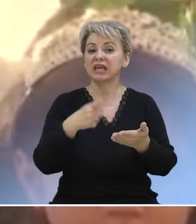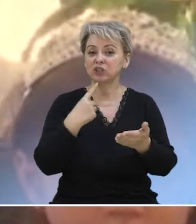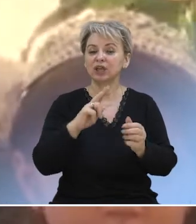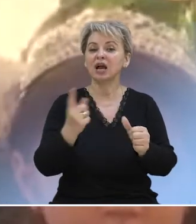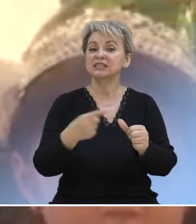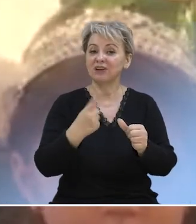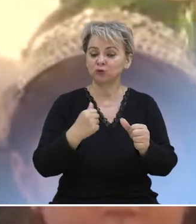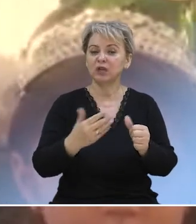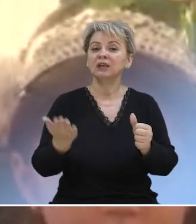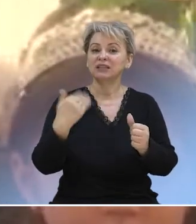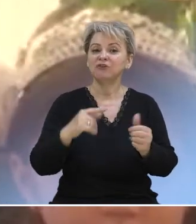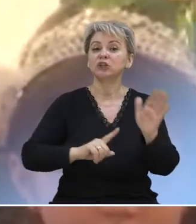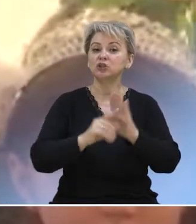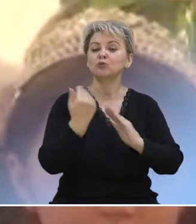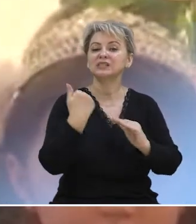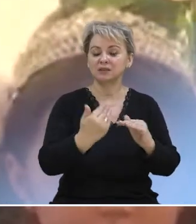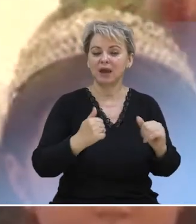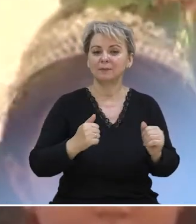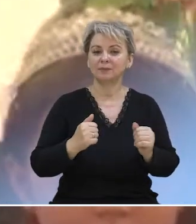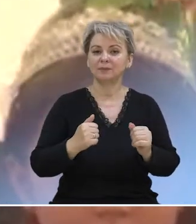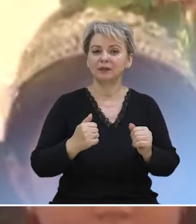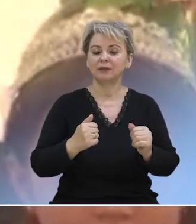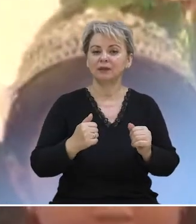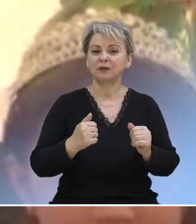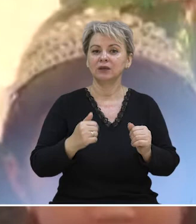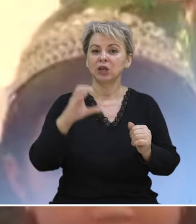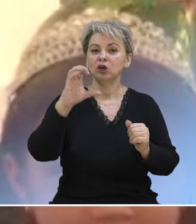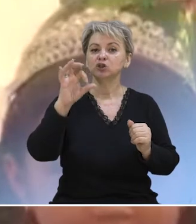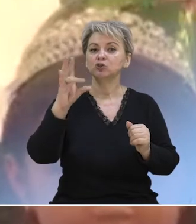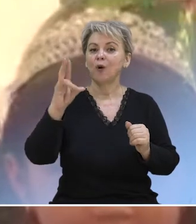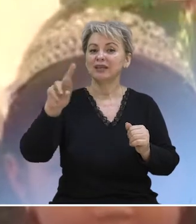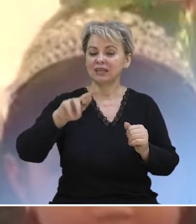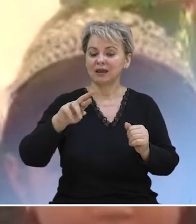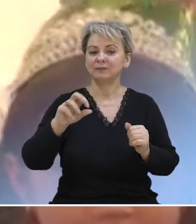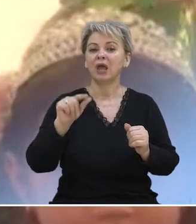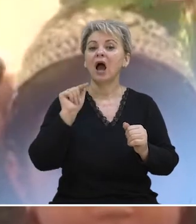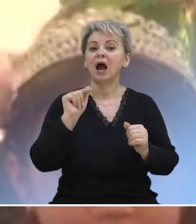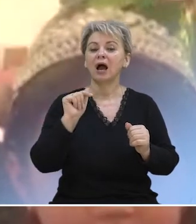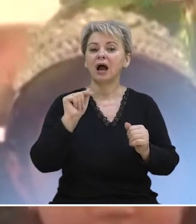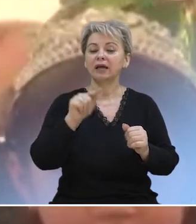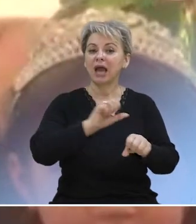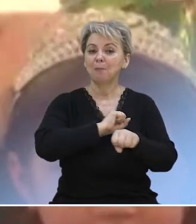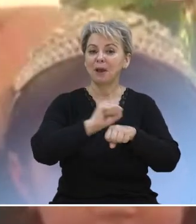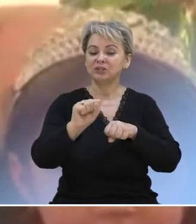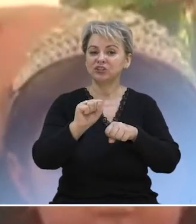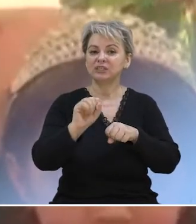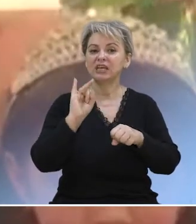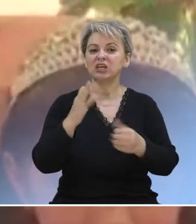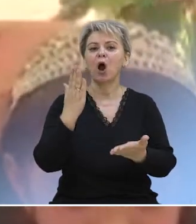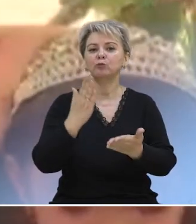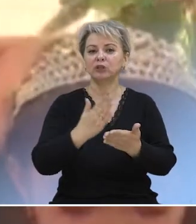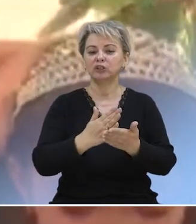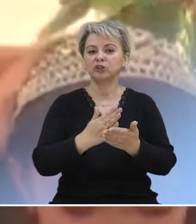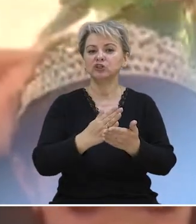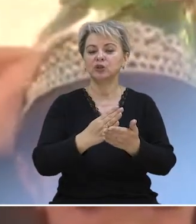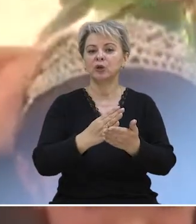знакомиться. Девочки, представьтесь, пожалуйста, как вас зовут. Давай начнем с тебя. Соня. Соня стала победительницей